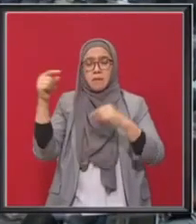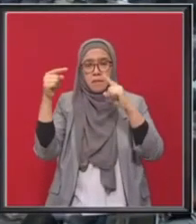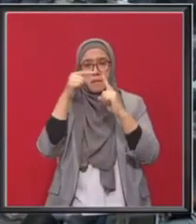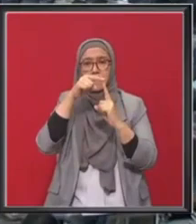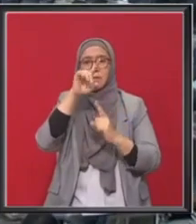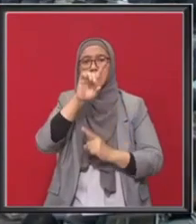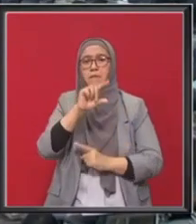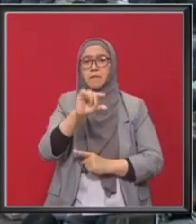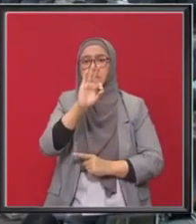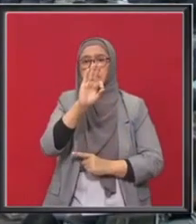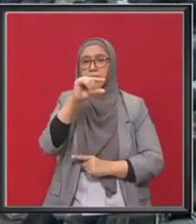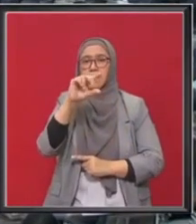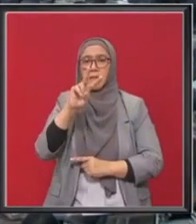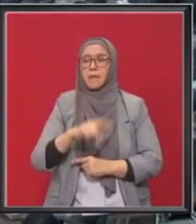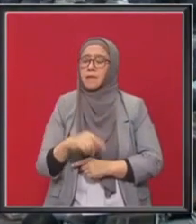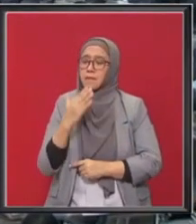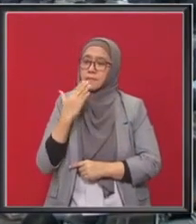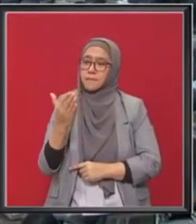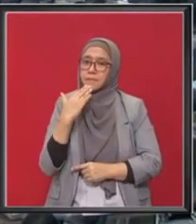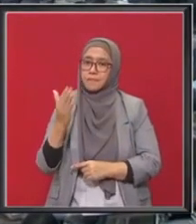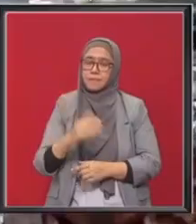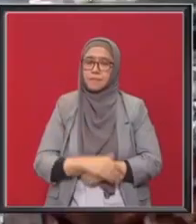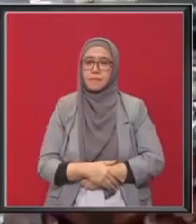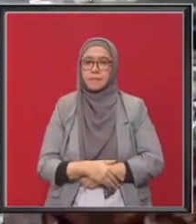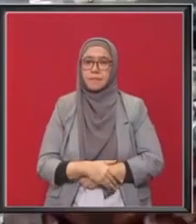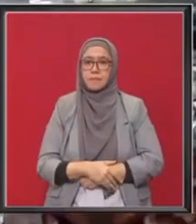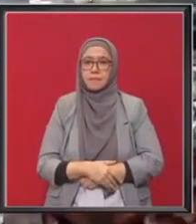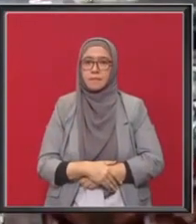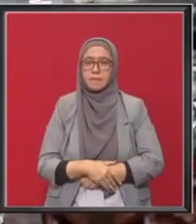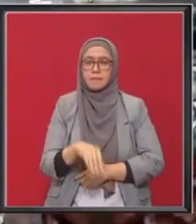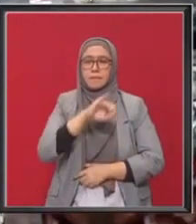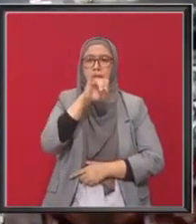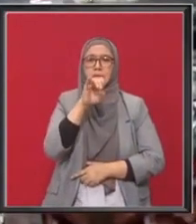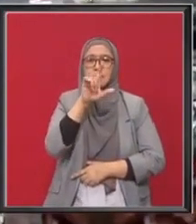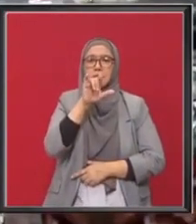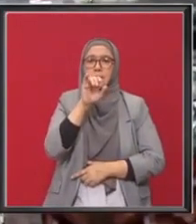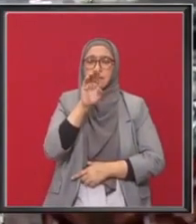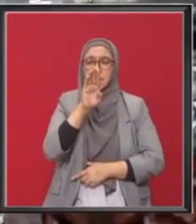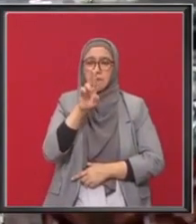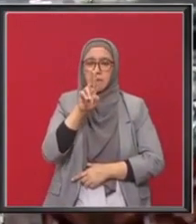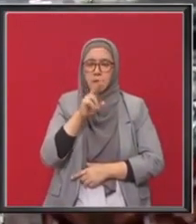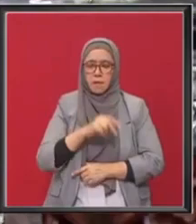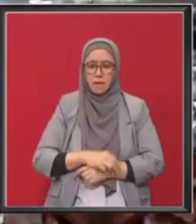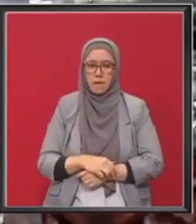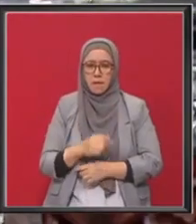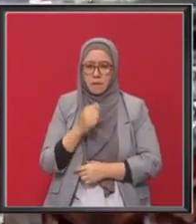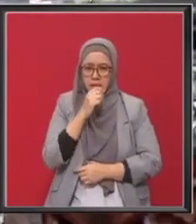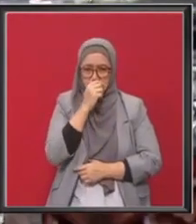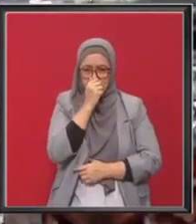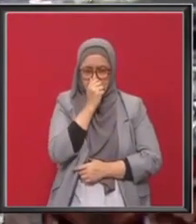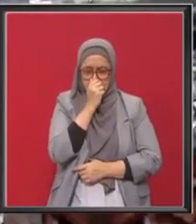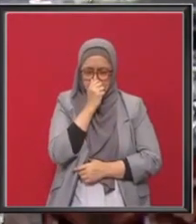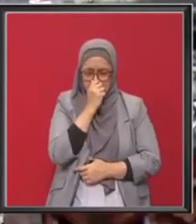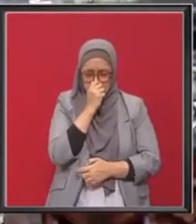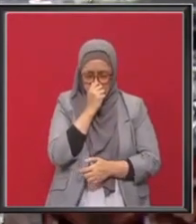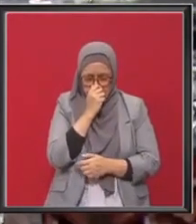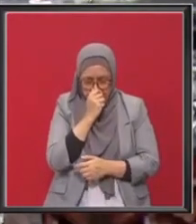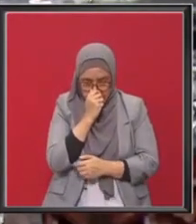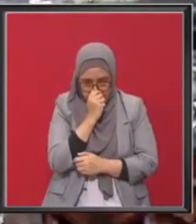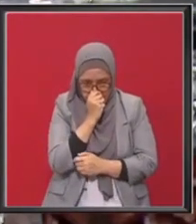langsung fotonya Muhammad jerebu saya dimaklumkan bau fjb telah berulang kali berurusan dengan seni ini